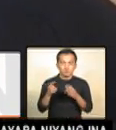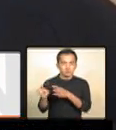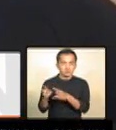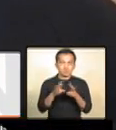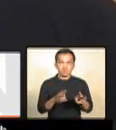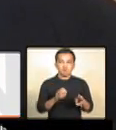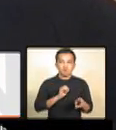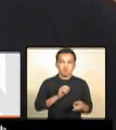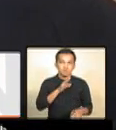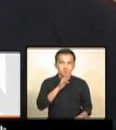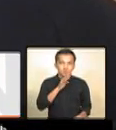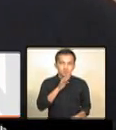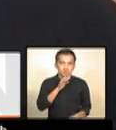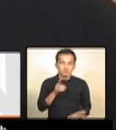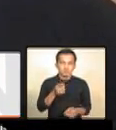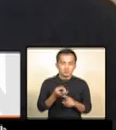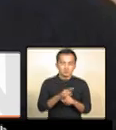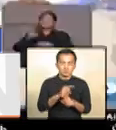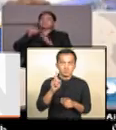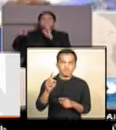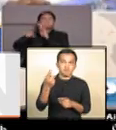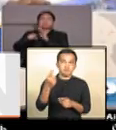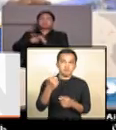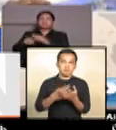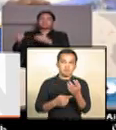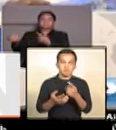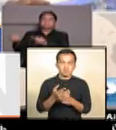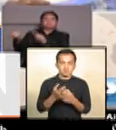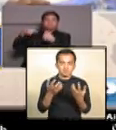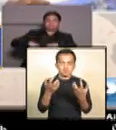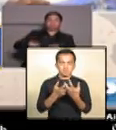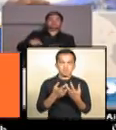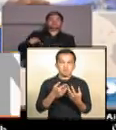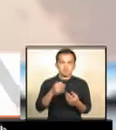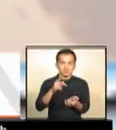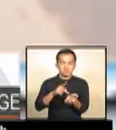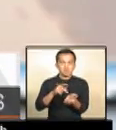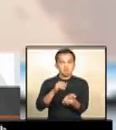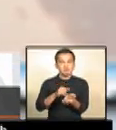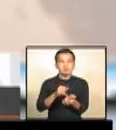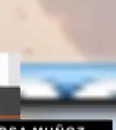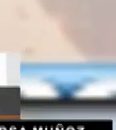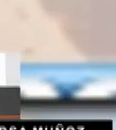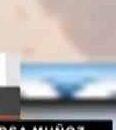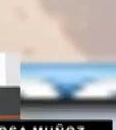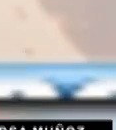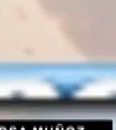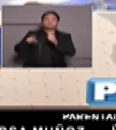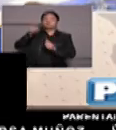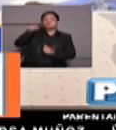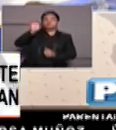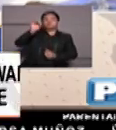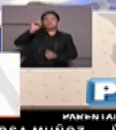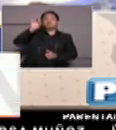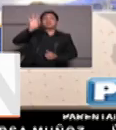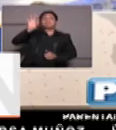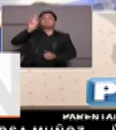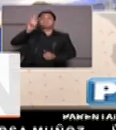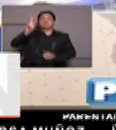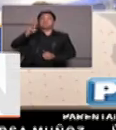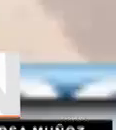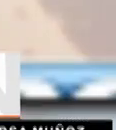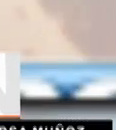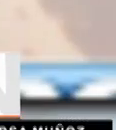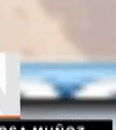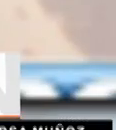ng kanilang pananalita mula sa unang debate. Nataon naman kay JP nagsimula ang mainit na sagutan. Hindi ko sinasabi ako